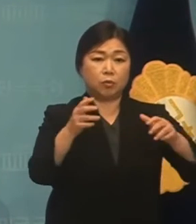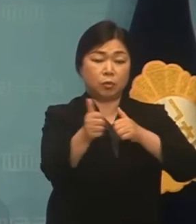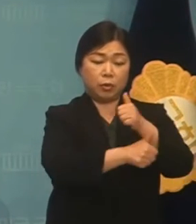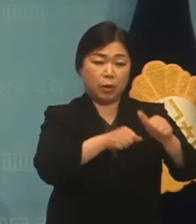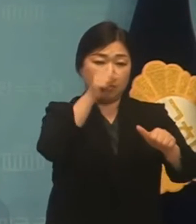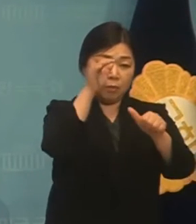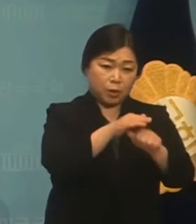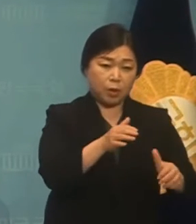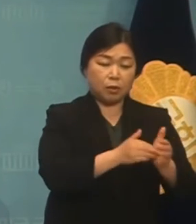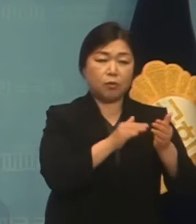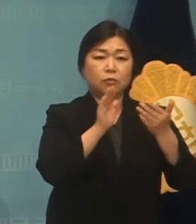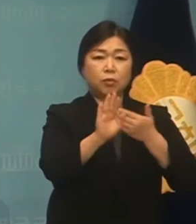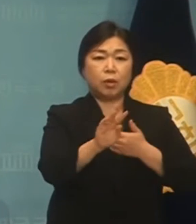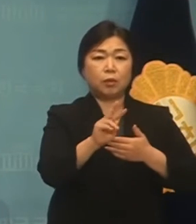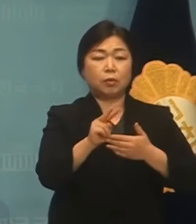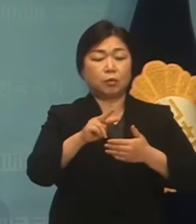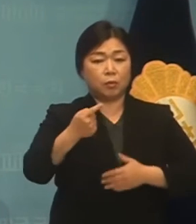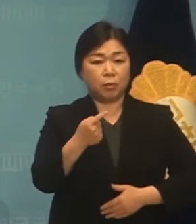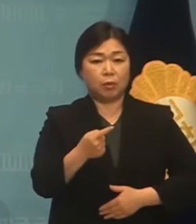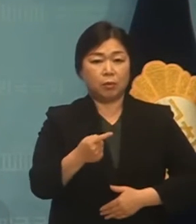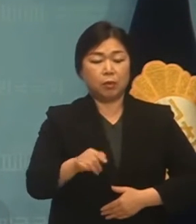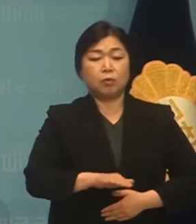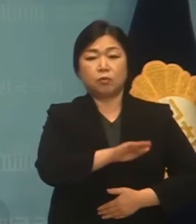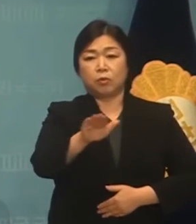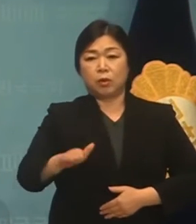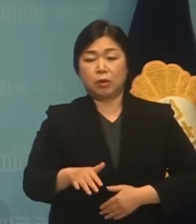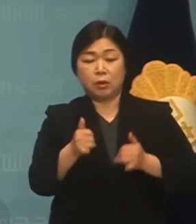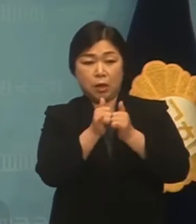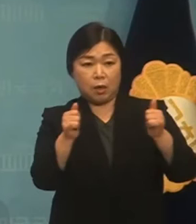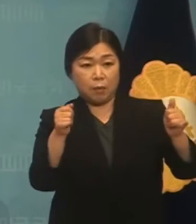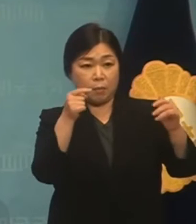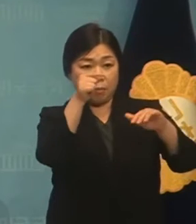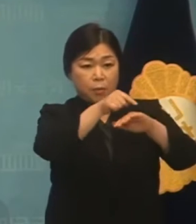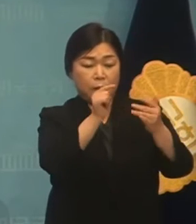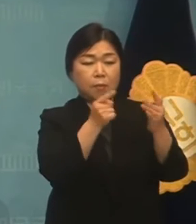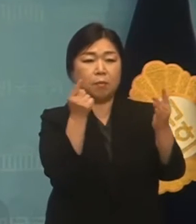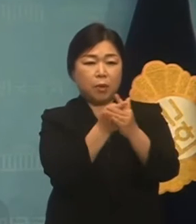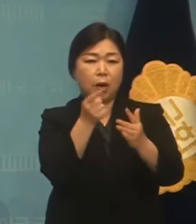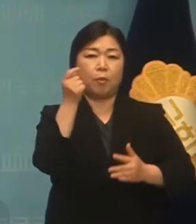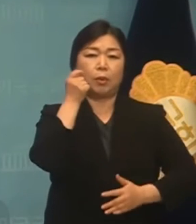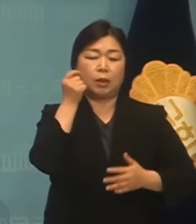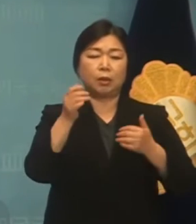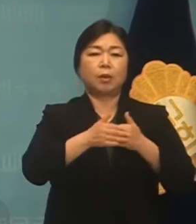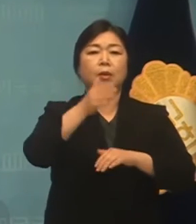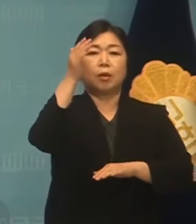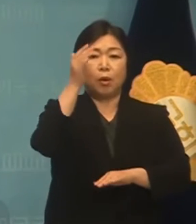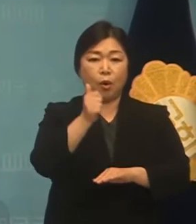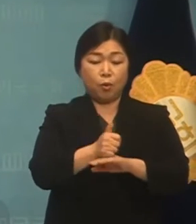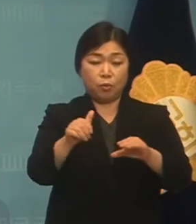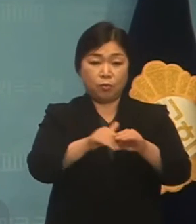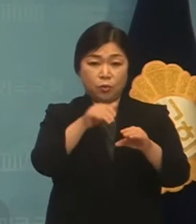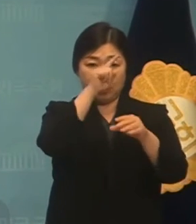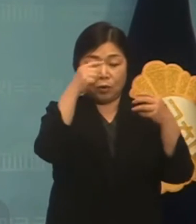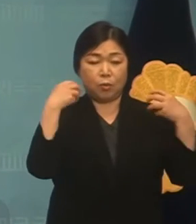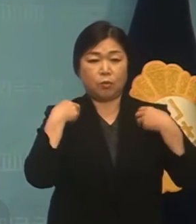이후에도 당은 민심을 바라보지 못했고 결국 문재인 정권이 탄생하게 되었습니다.